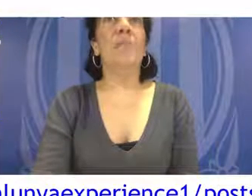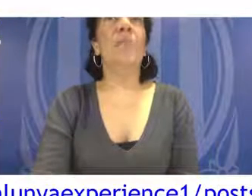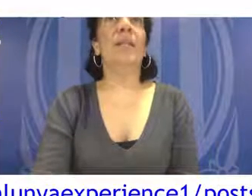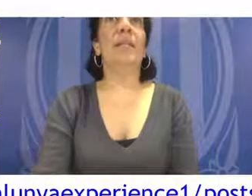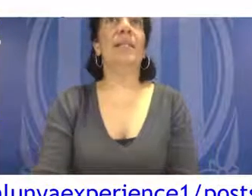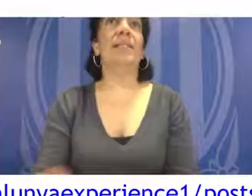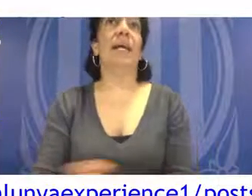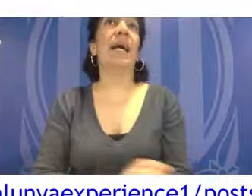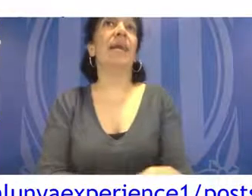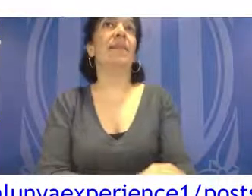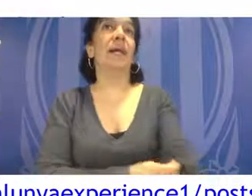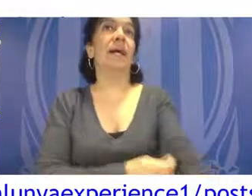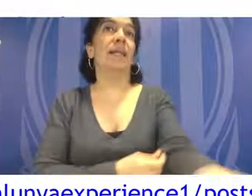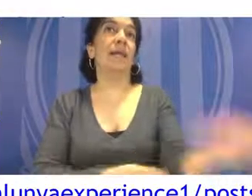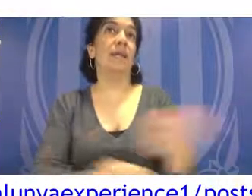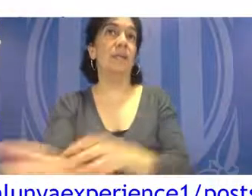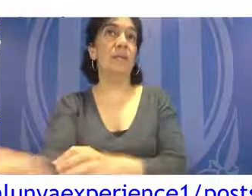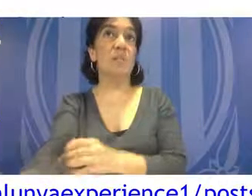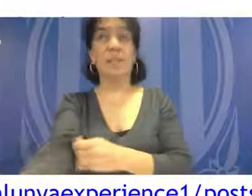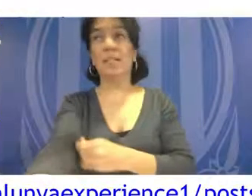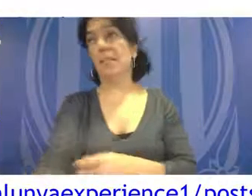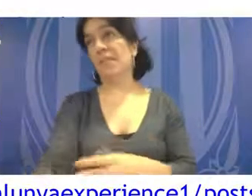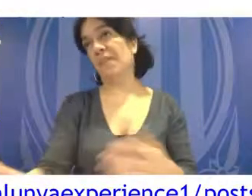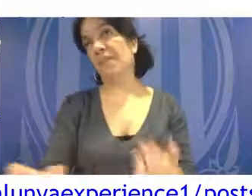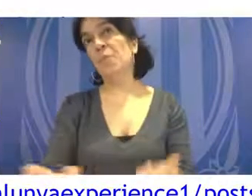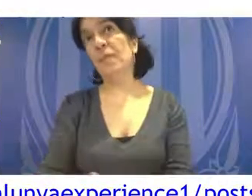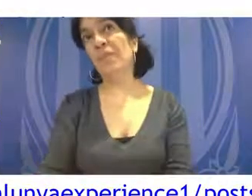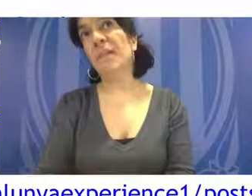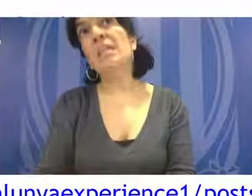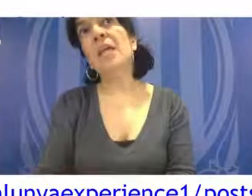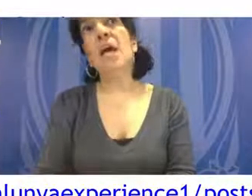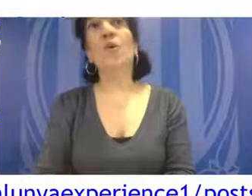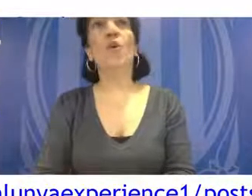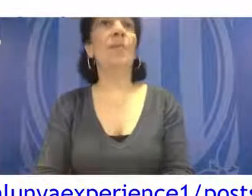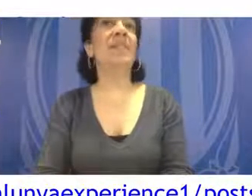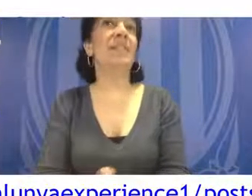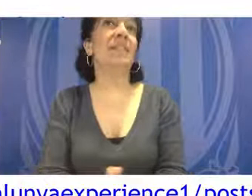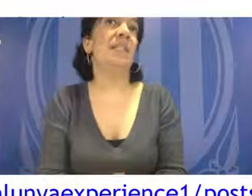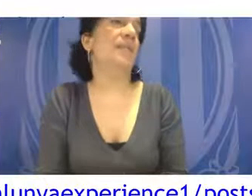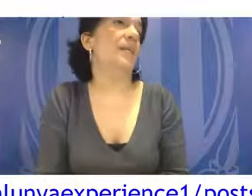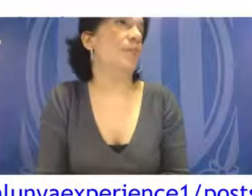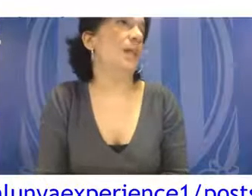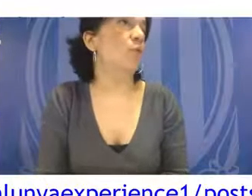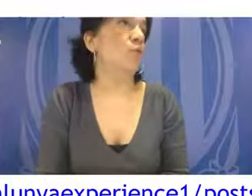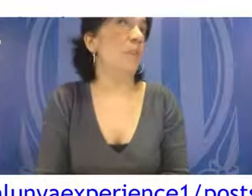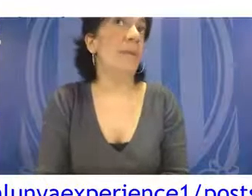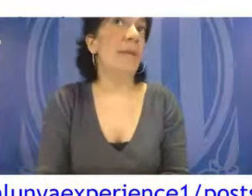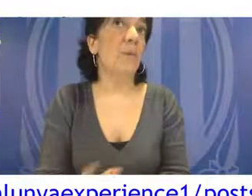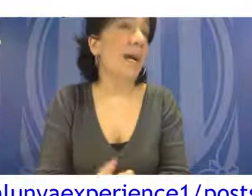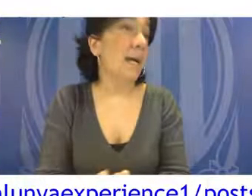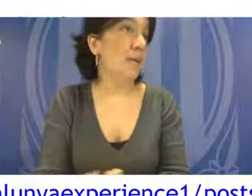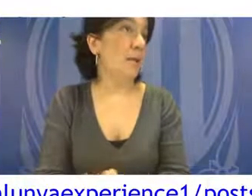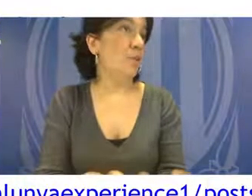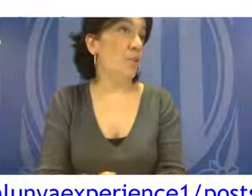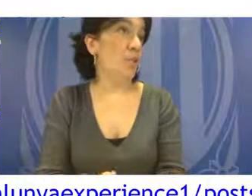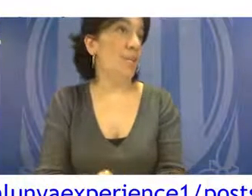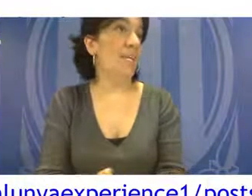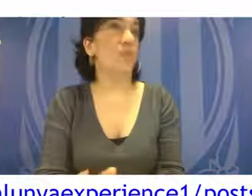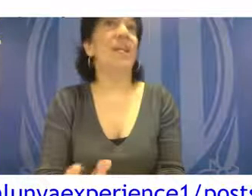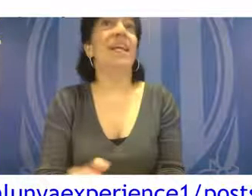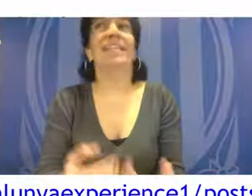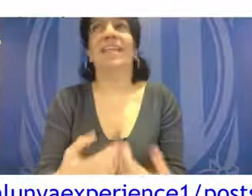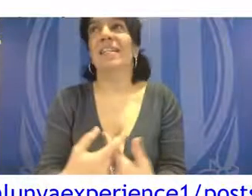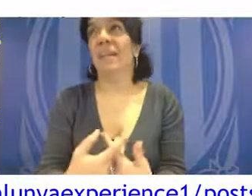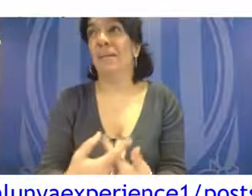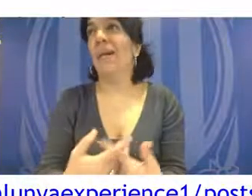És important destacar de Catalunya Experience els diferents perfils, no només les xifres que acostumem a donar tots i que